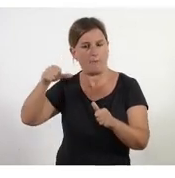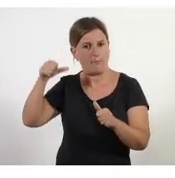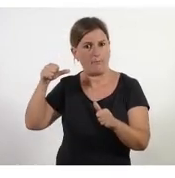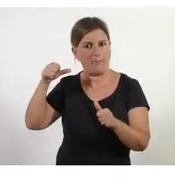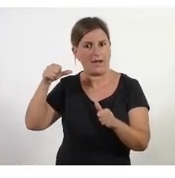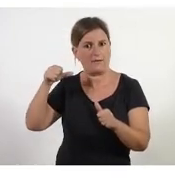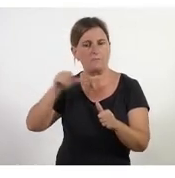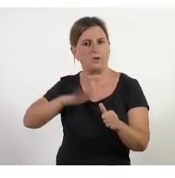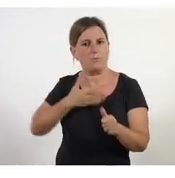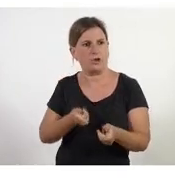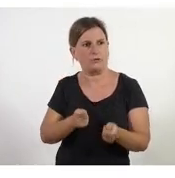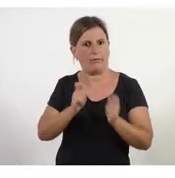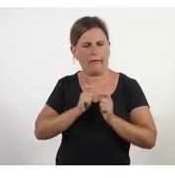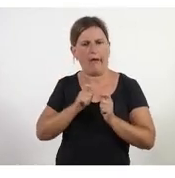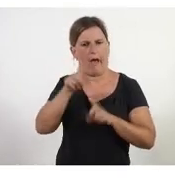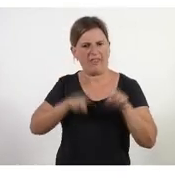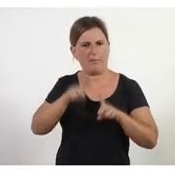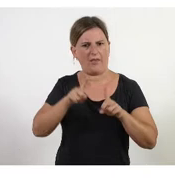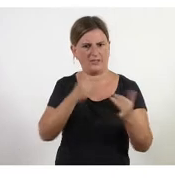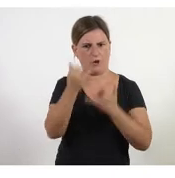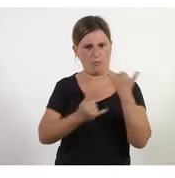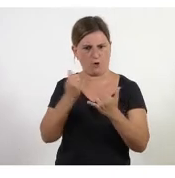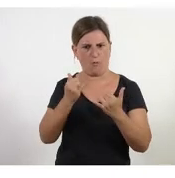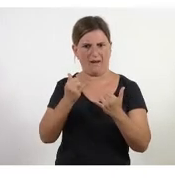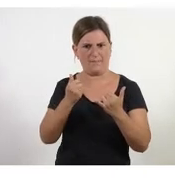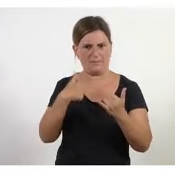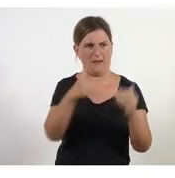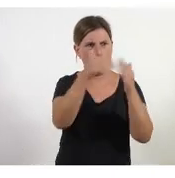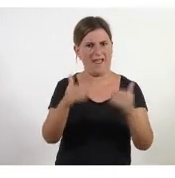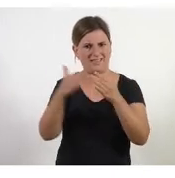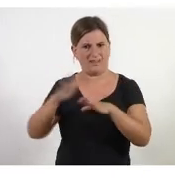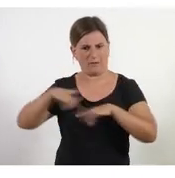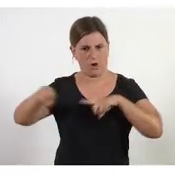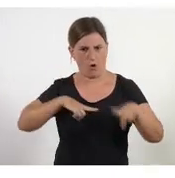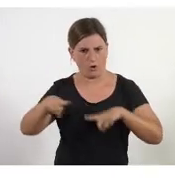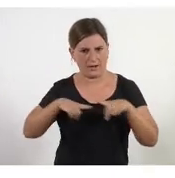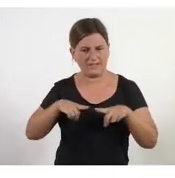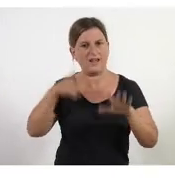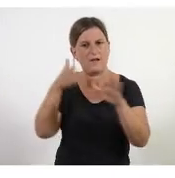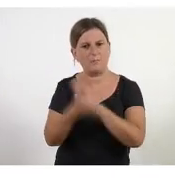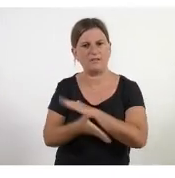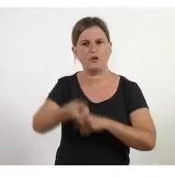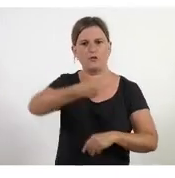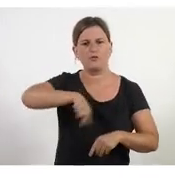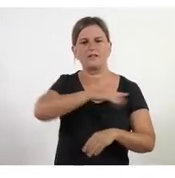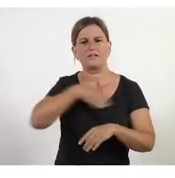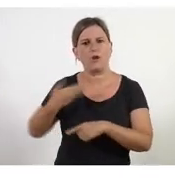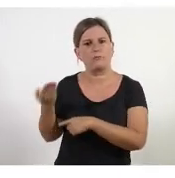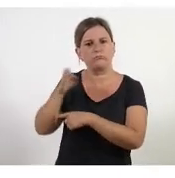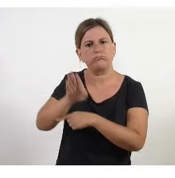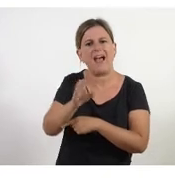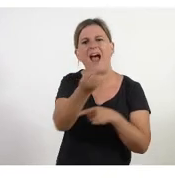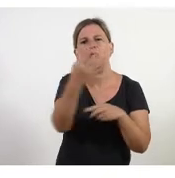generat complicacions en el dia a dia de les nostres entitats, i avui el que volíem fer és apropar-vos a aquelles eines que siguin